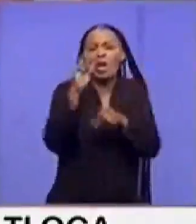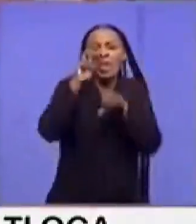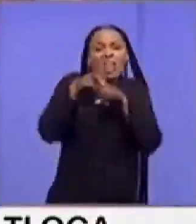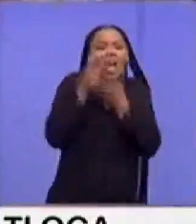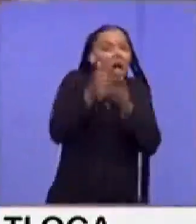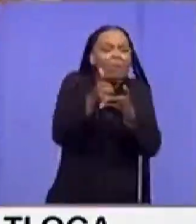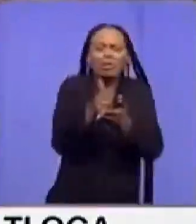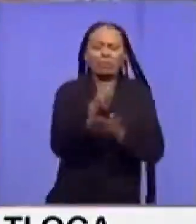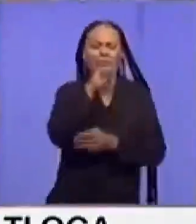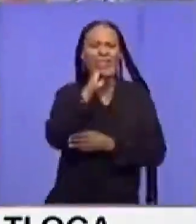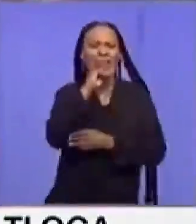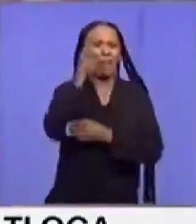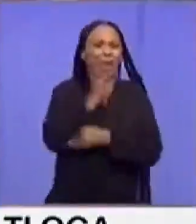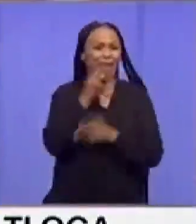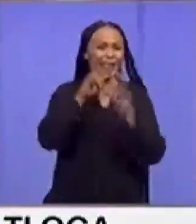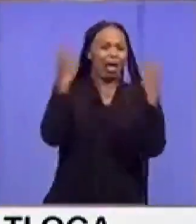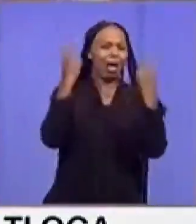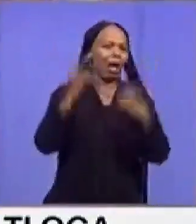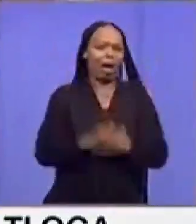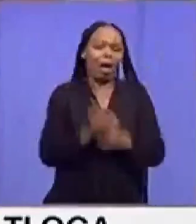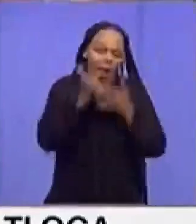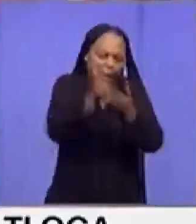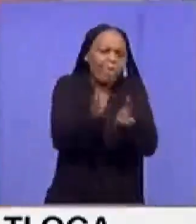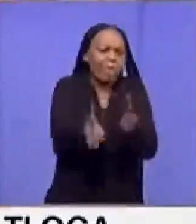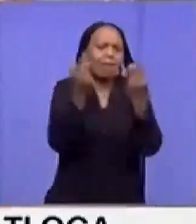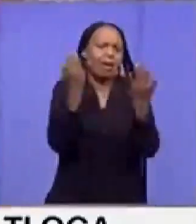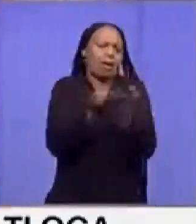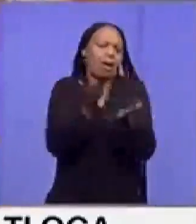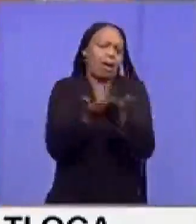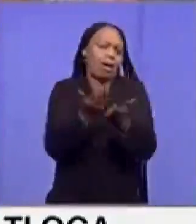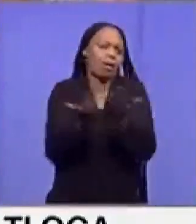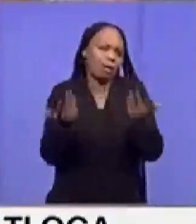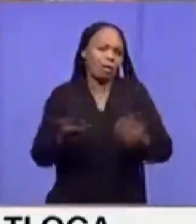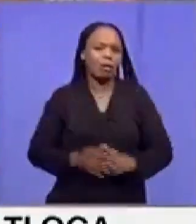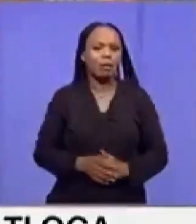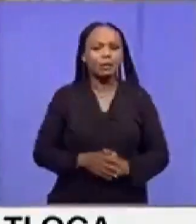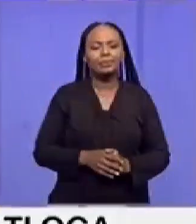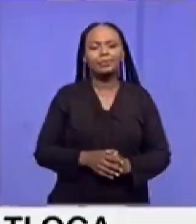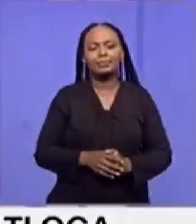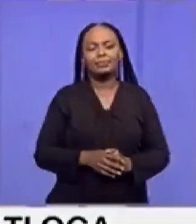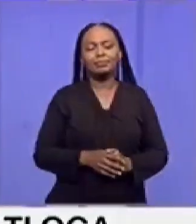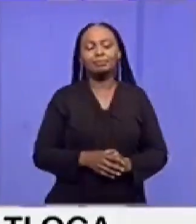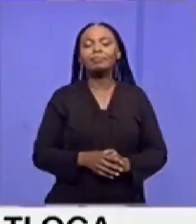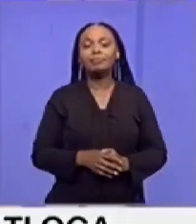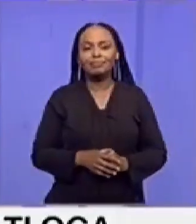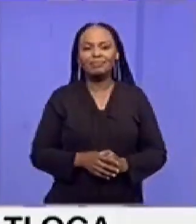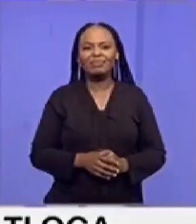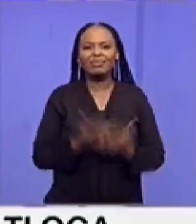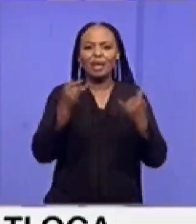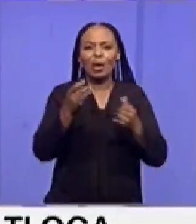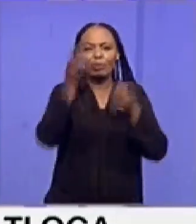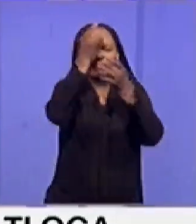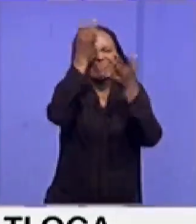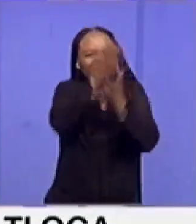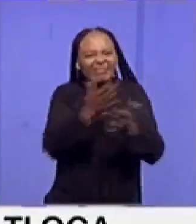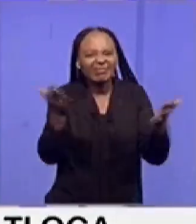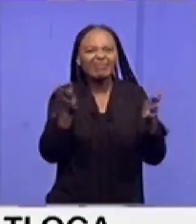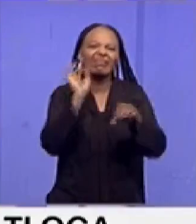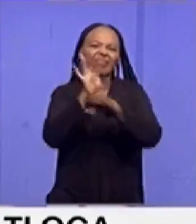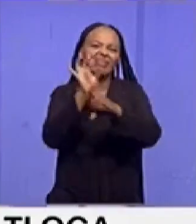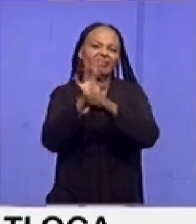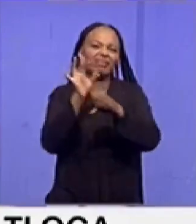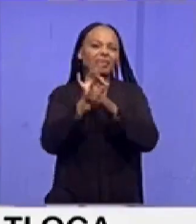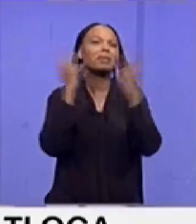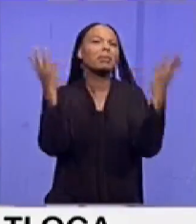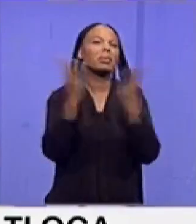monna ino ba gona re tlo gona go hwetša thuso mathata wa gona ra rabollo ge re ruma molaetša wa lena ka kakaretšo go setšhaba